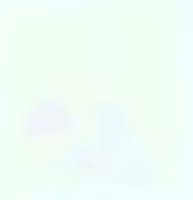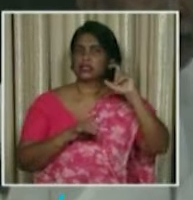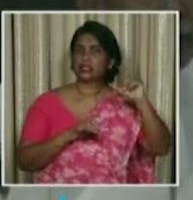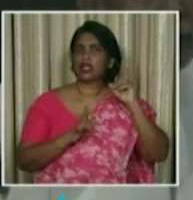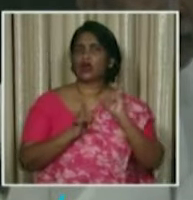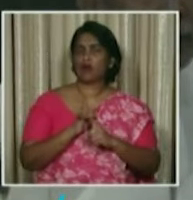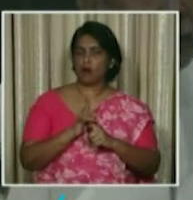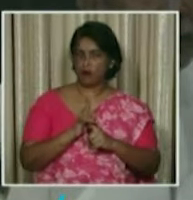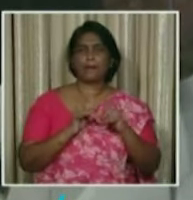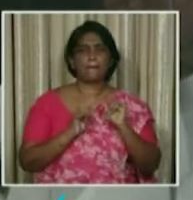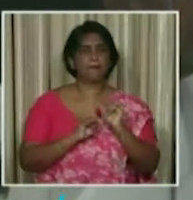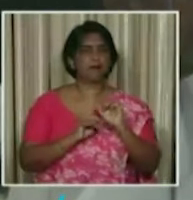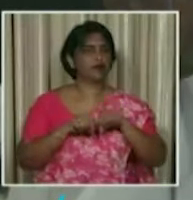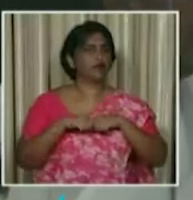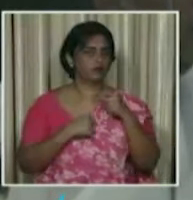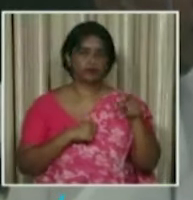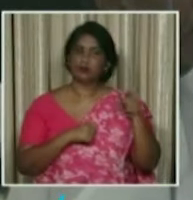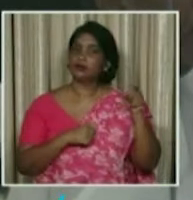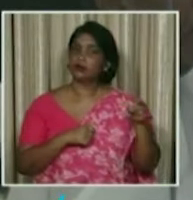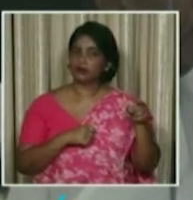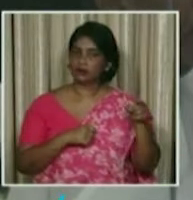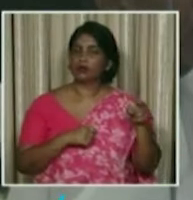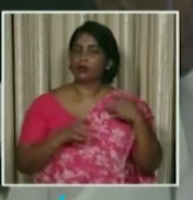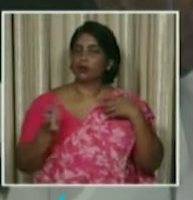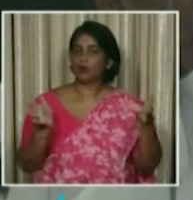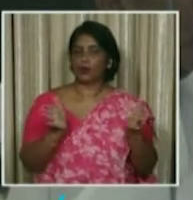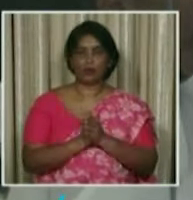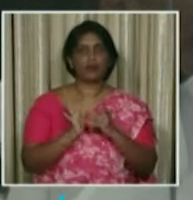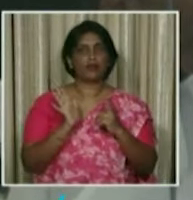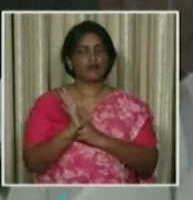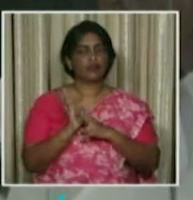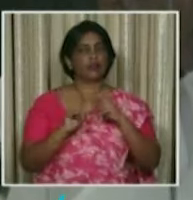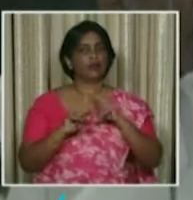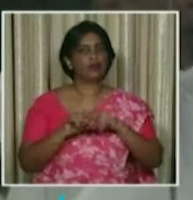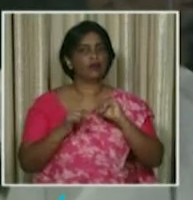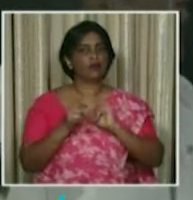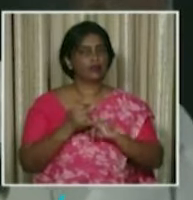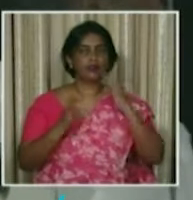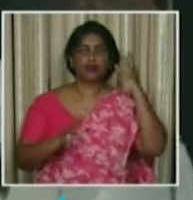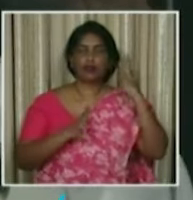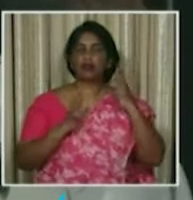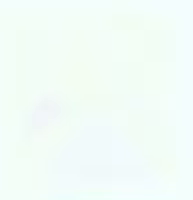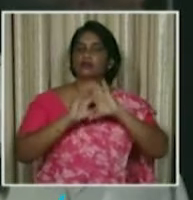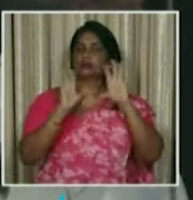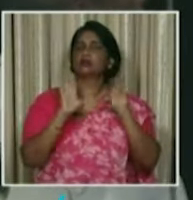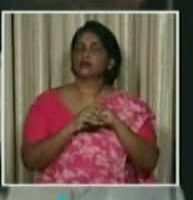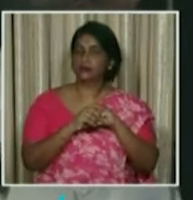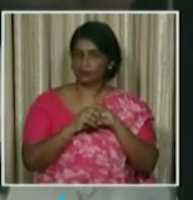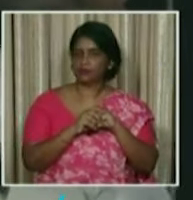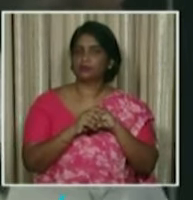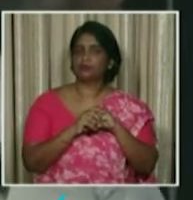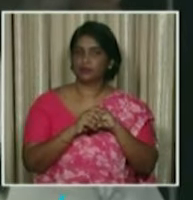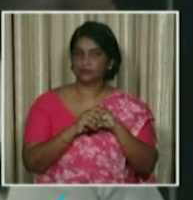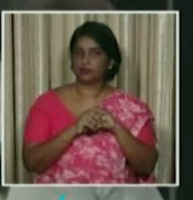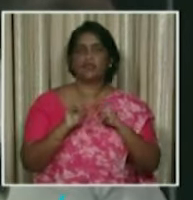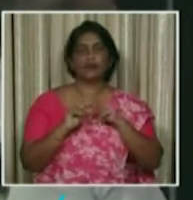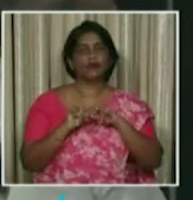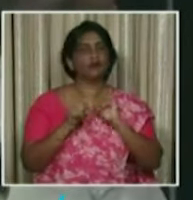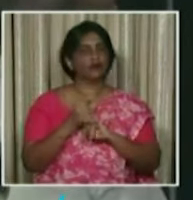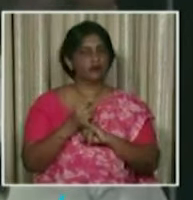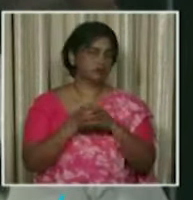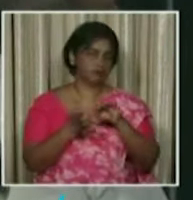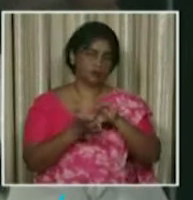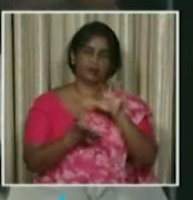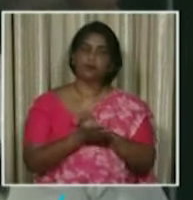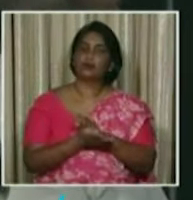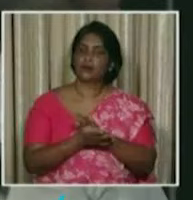FZCO කියන කම්පැනිය. ඒකට එකතු වෙලා තියෙනවා VF Worldwide Holdings කියන එක, සාමාන්‍යයෙන් VFS කියන